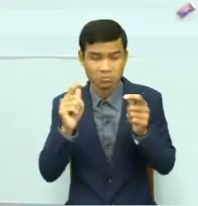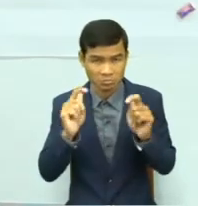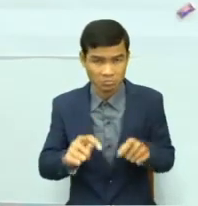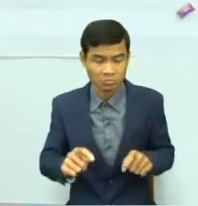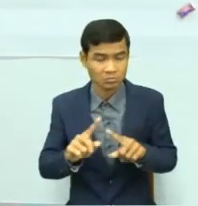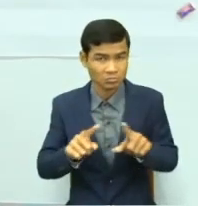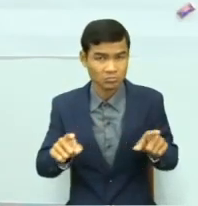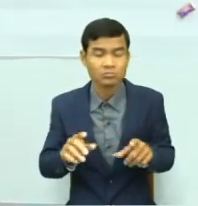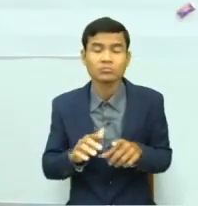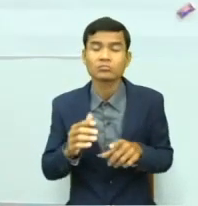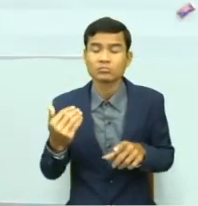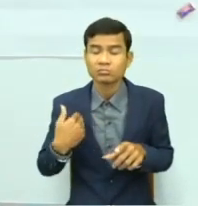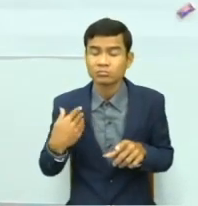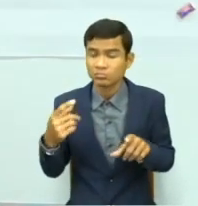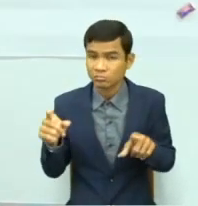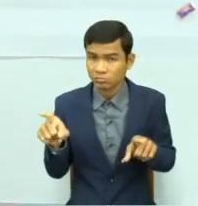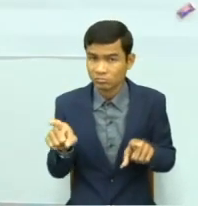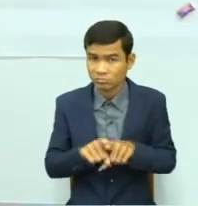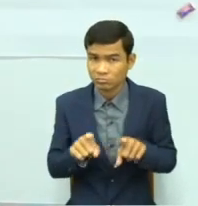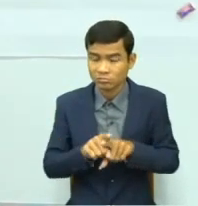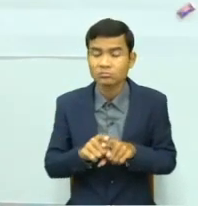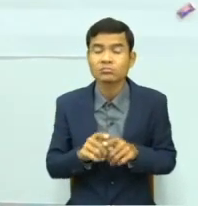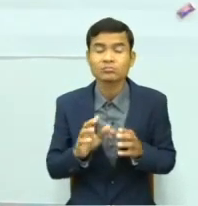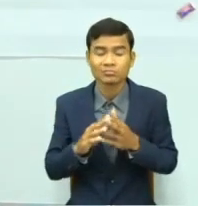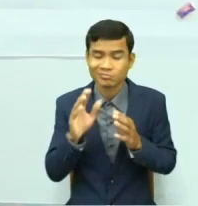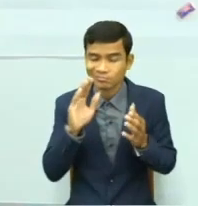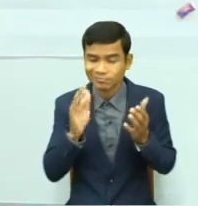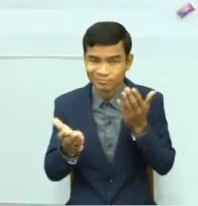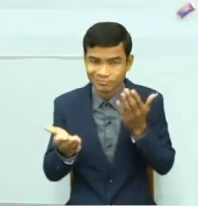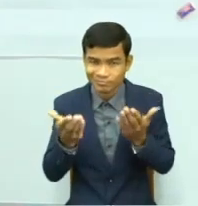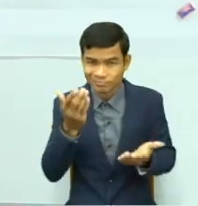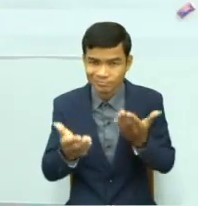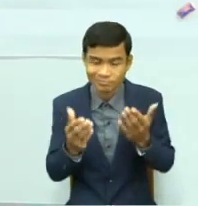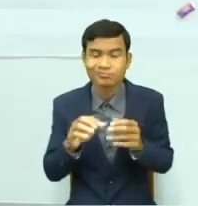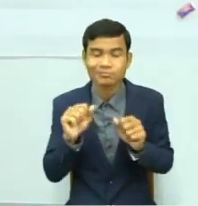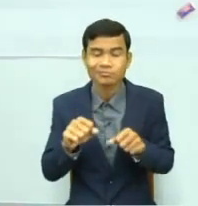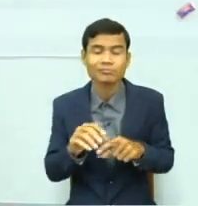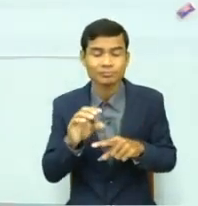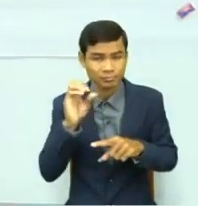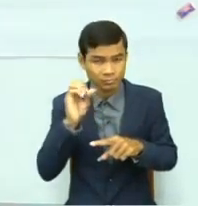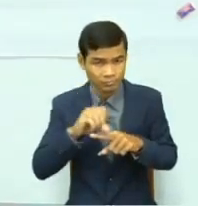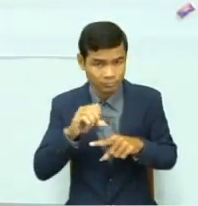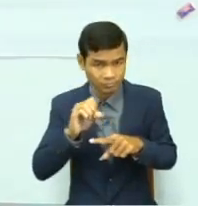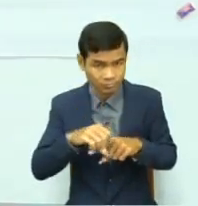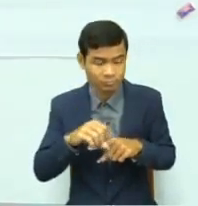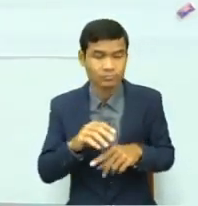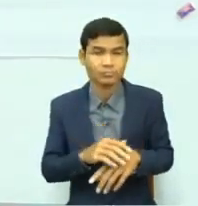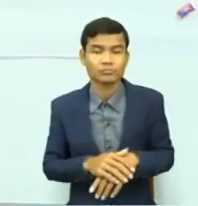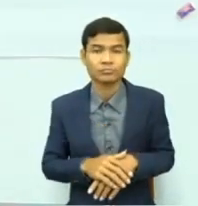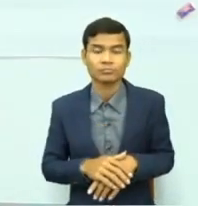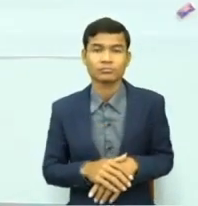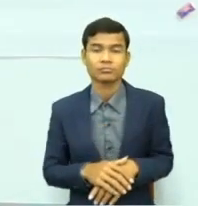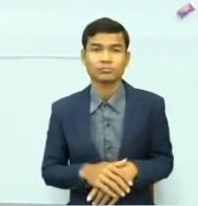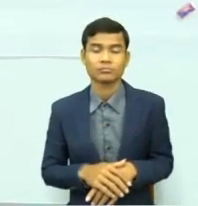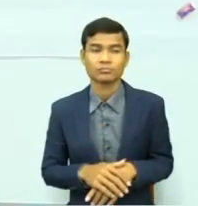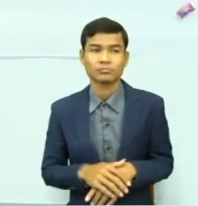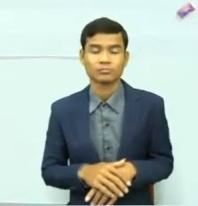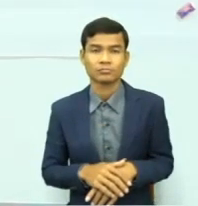cứ chà cứ sợ điếng nâng sát lờ lột chà cô thật ác khní á chà